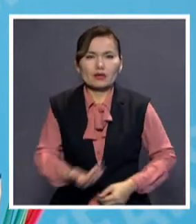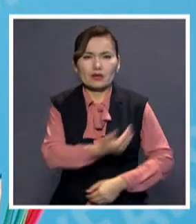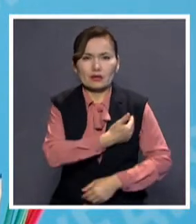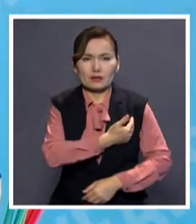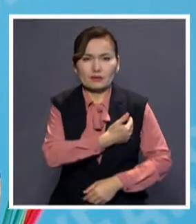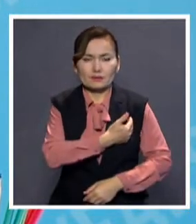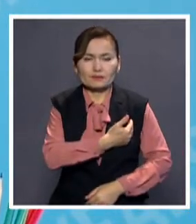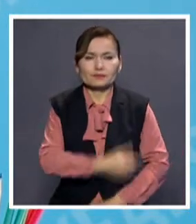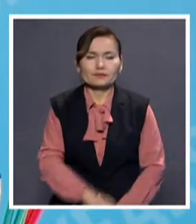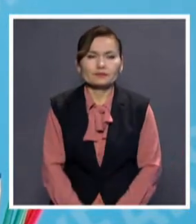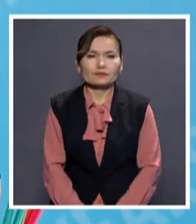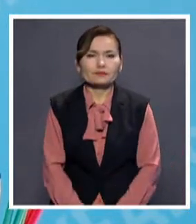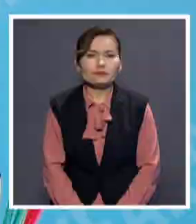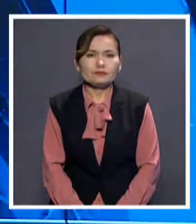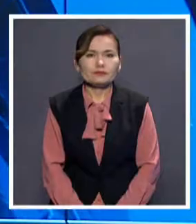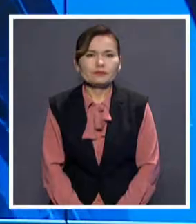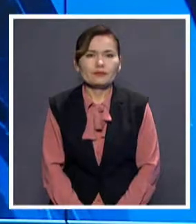пайда болуда.